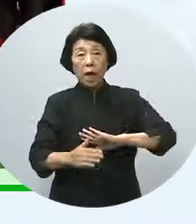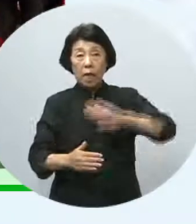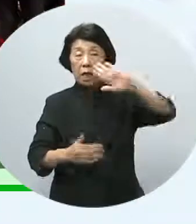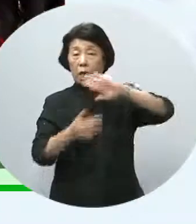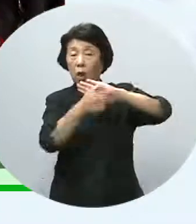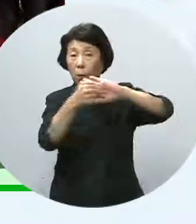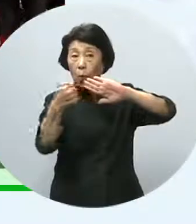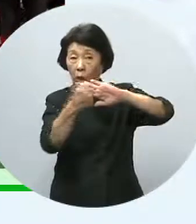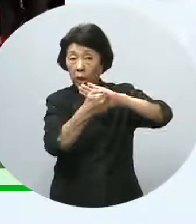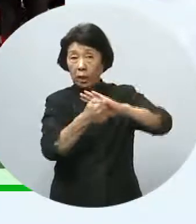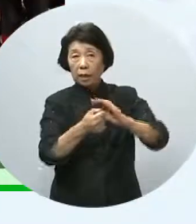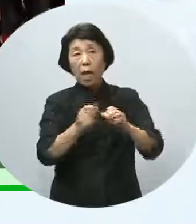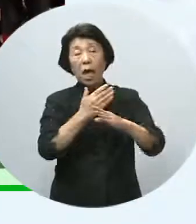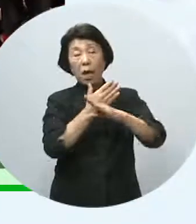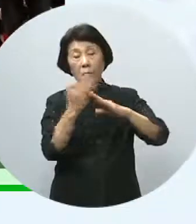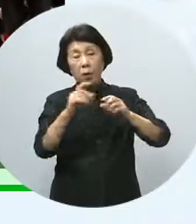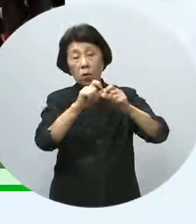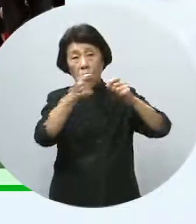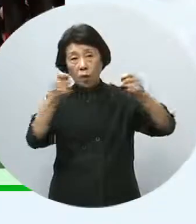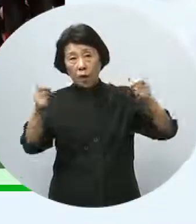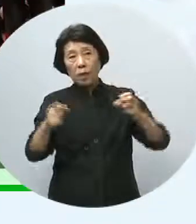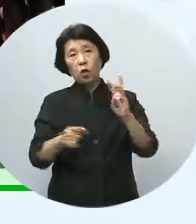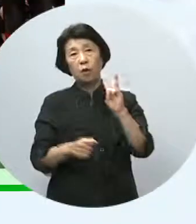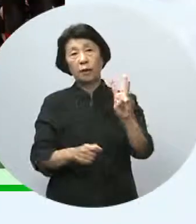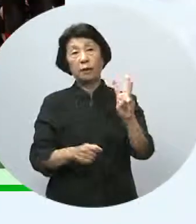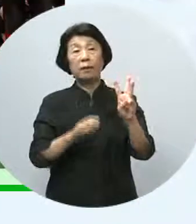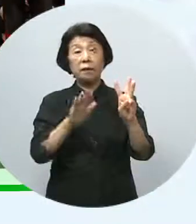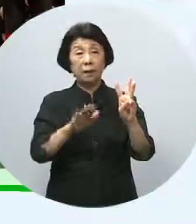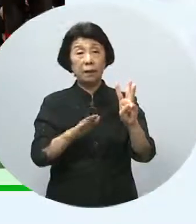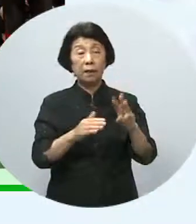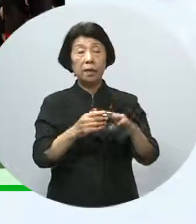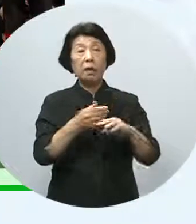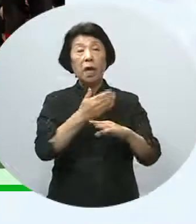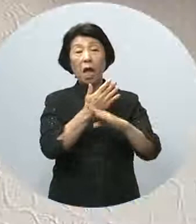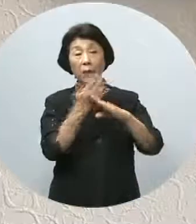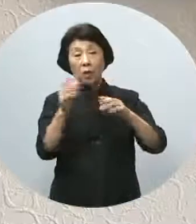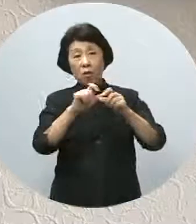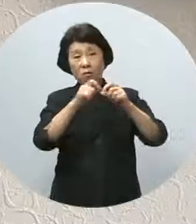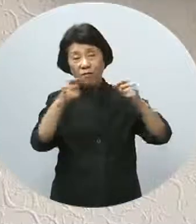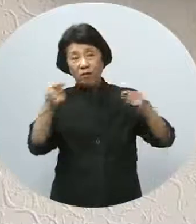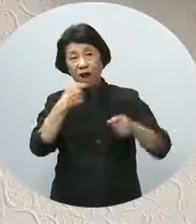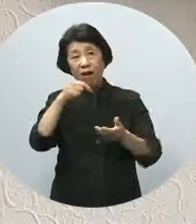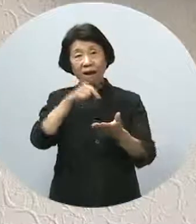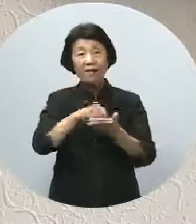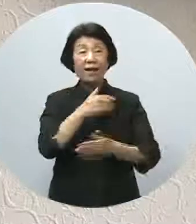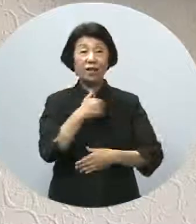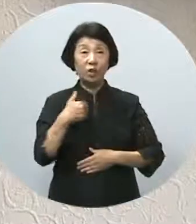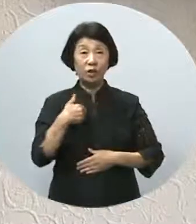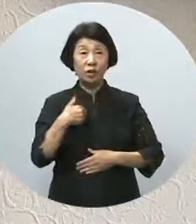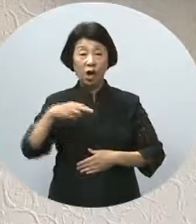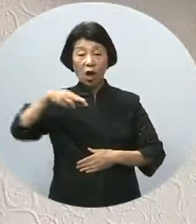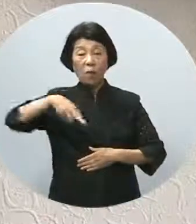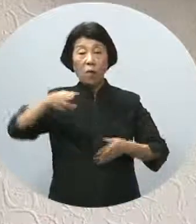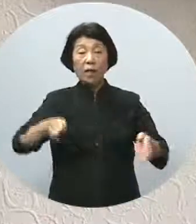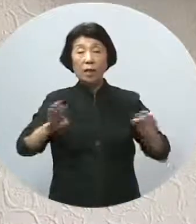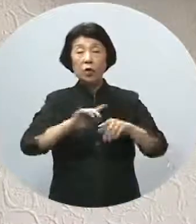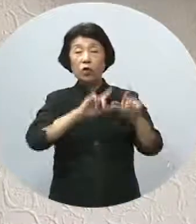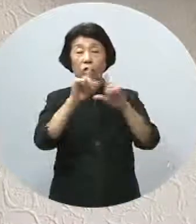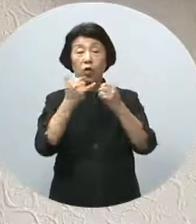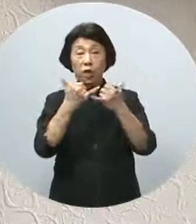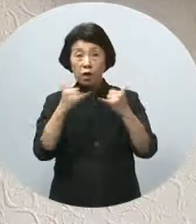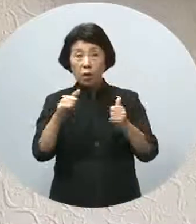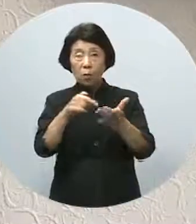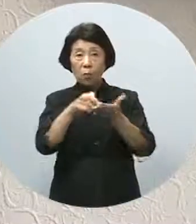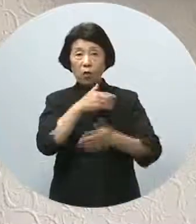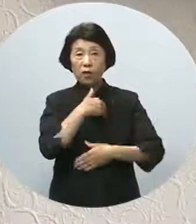無言緑のカーテンの3部門になります緑のカーテンは手軽にでき町モーションお住まいの方もできるの